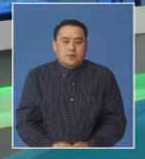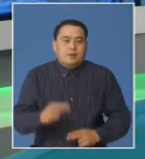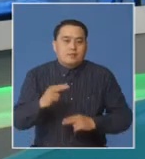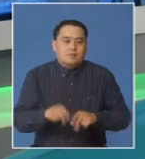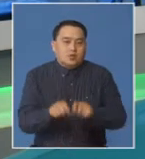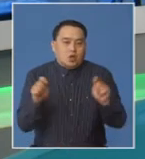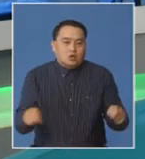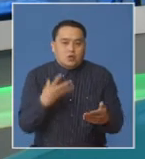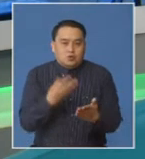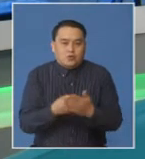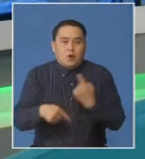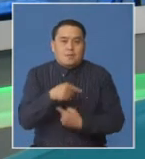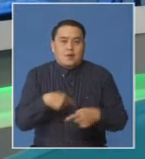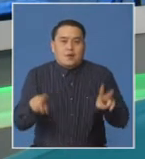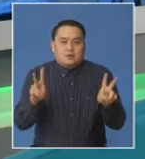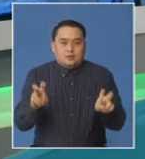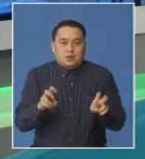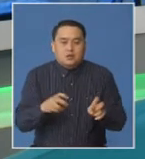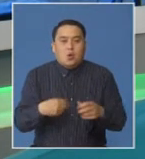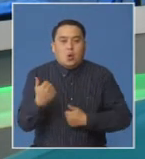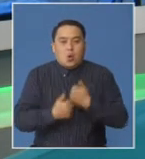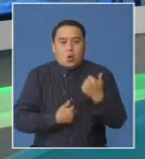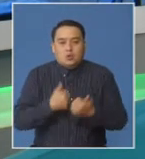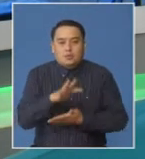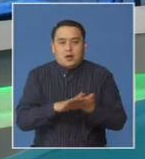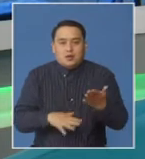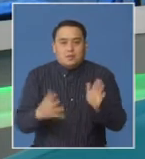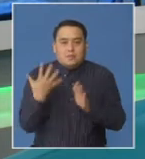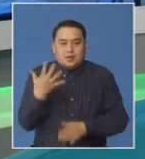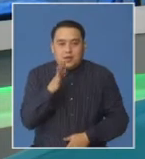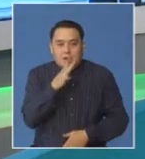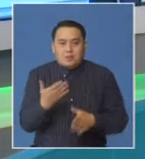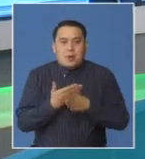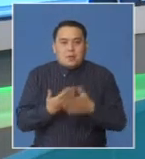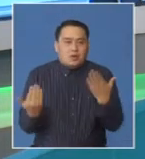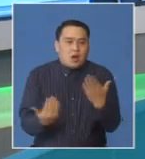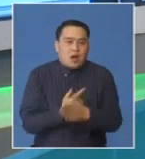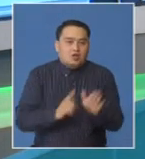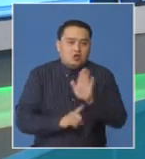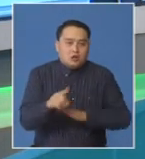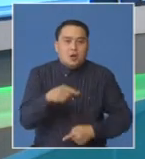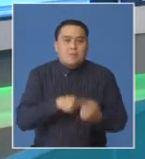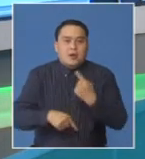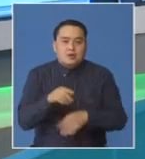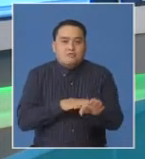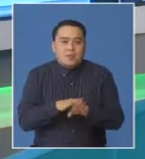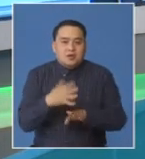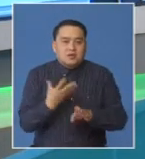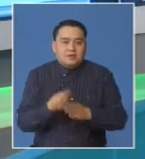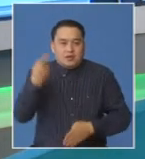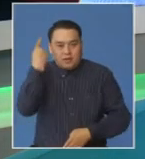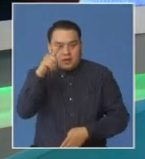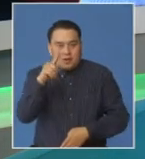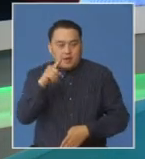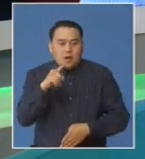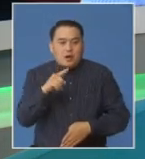«Построй свой бизнес» – так называется конкурс, который на протяжении вот уже 5 лет помогает начинающим бизнесменам реализовать свои